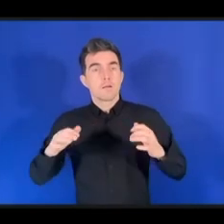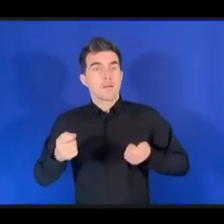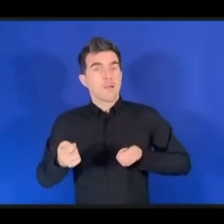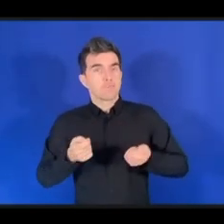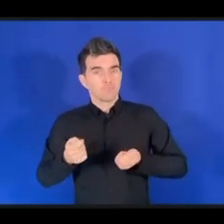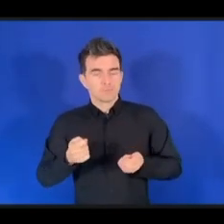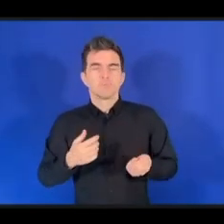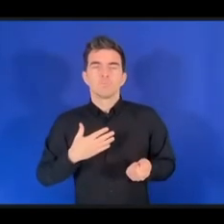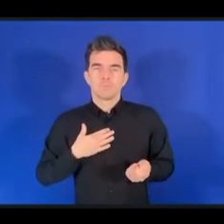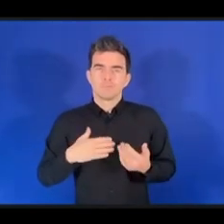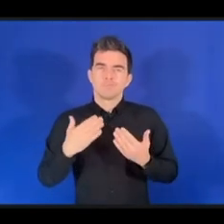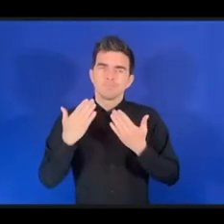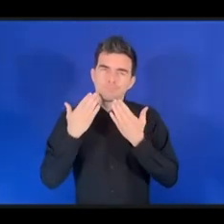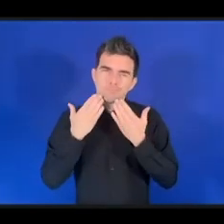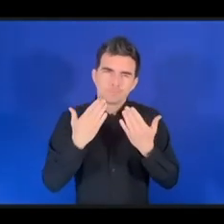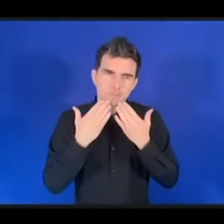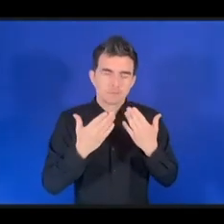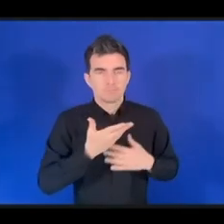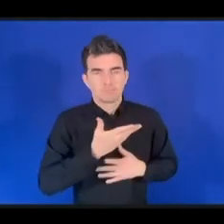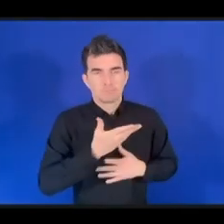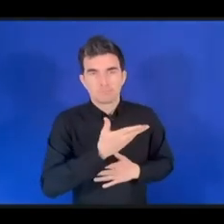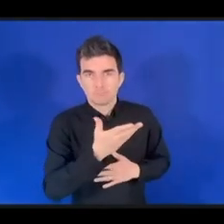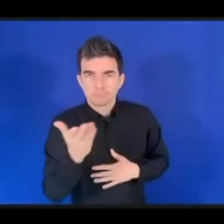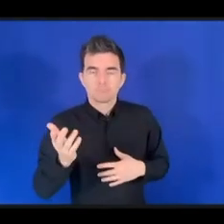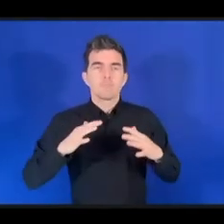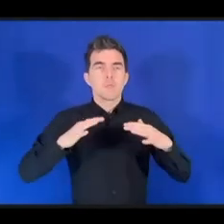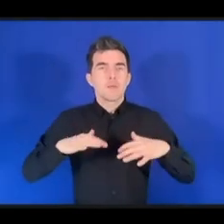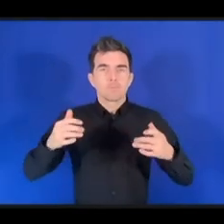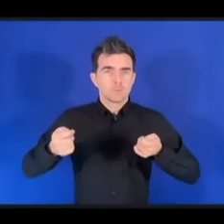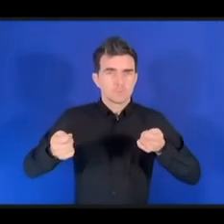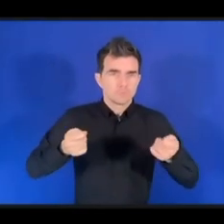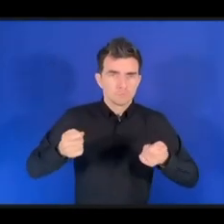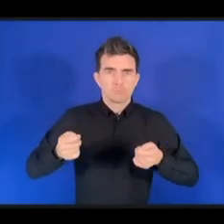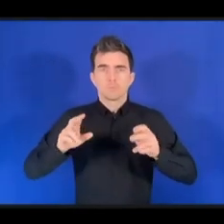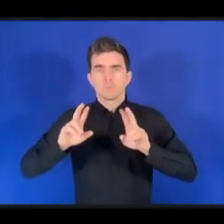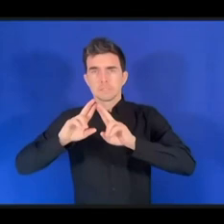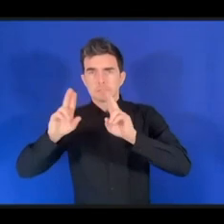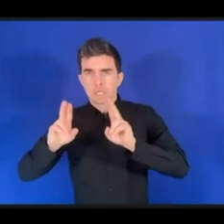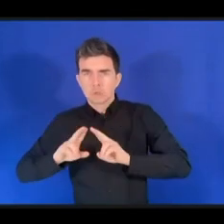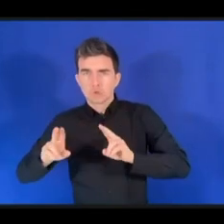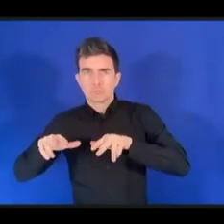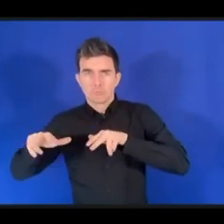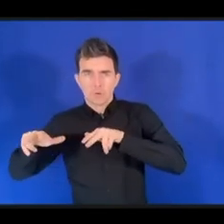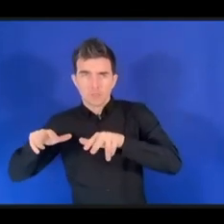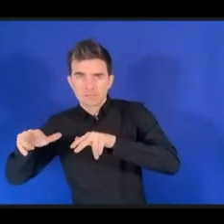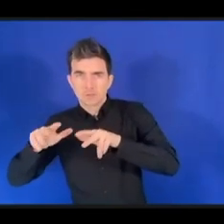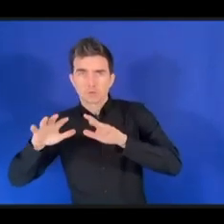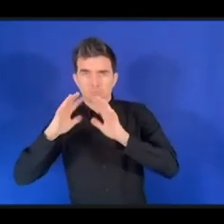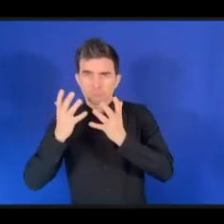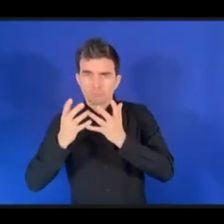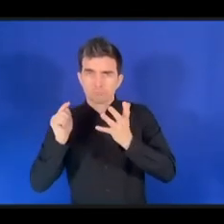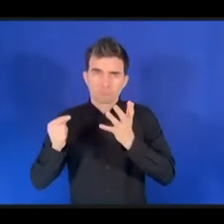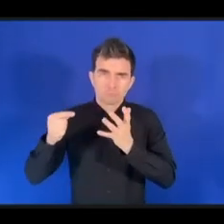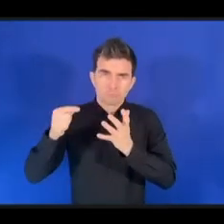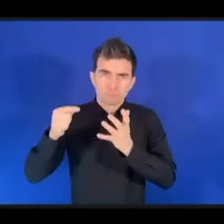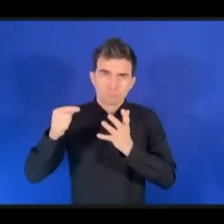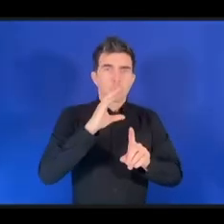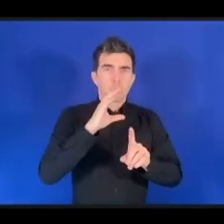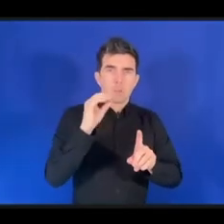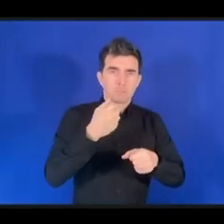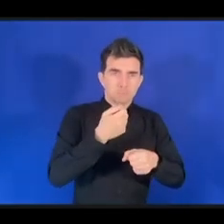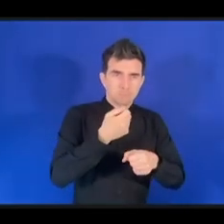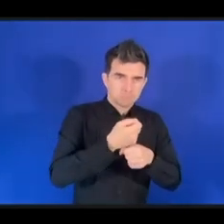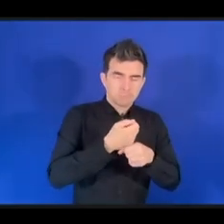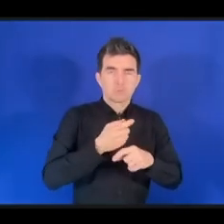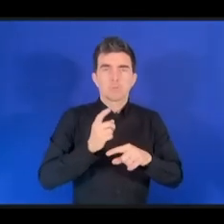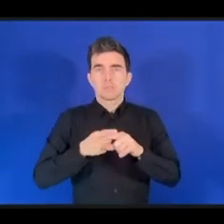组织、企业、工程师、学术界的代表、民间公民社会的